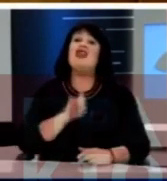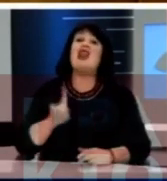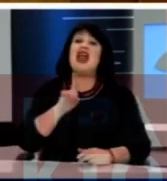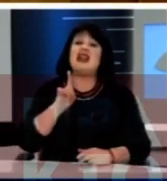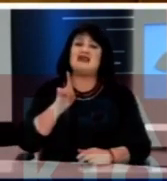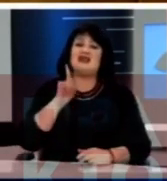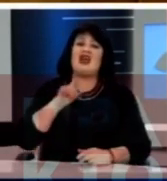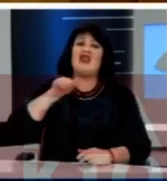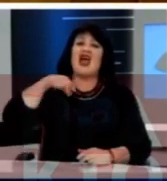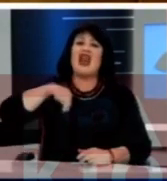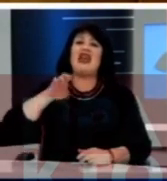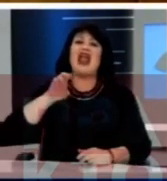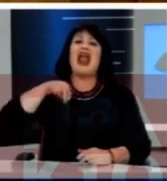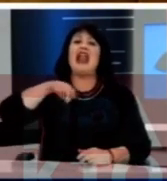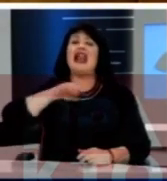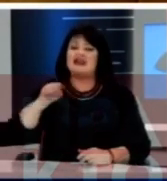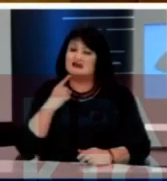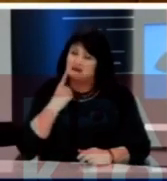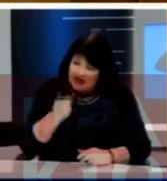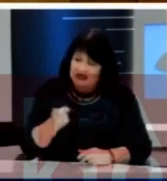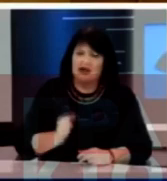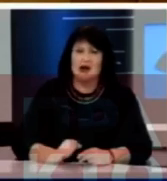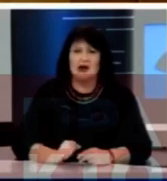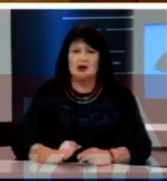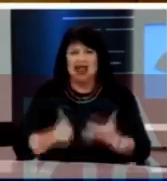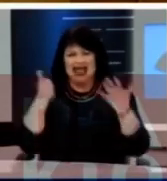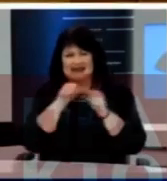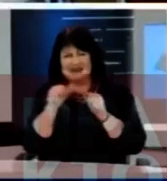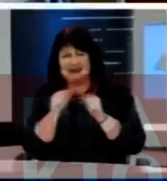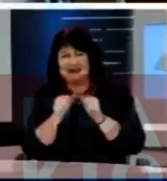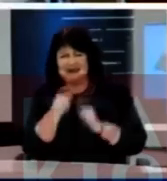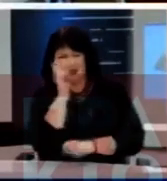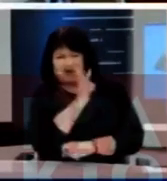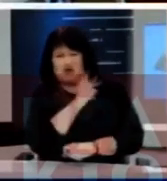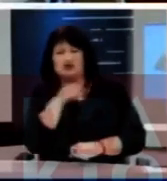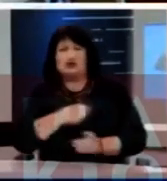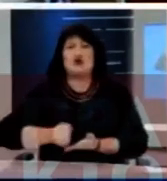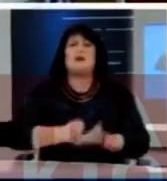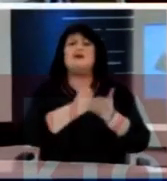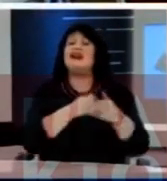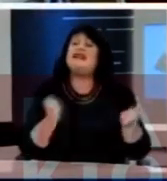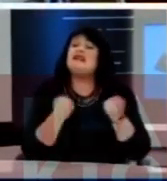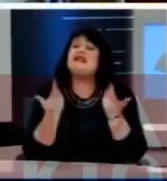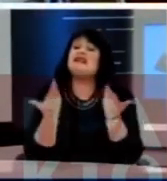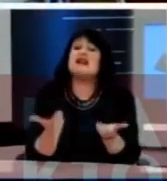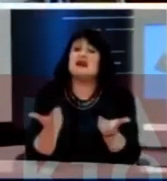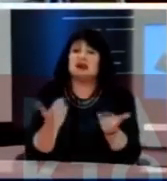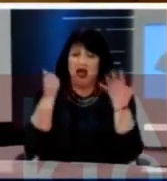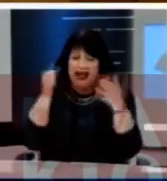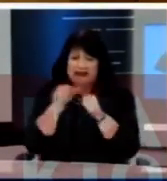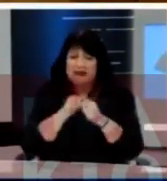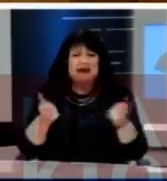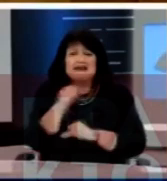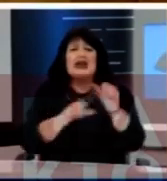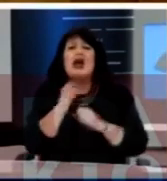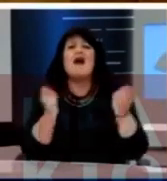Δανέλη. Για σας μιλάω. Τι άλλαξε μέσα σε 6 μήνες. Τι άλλαξε μέσα σε